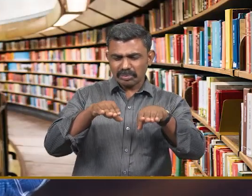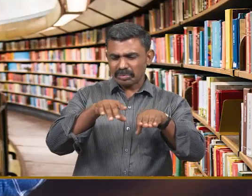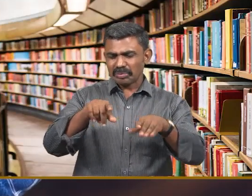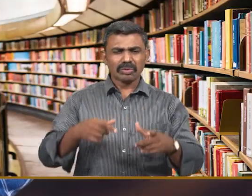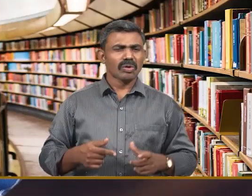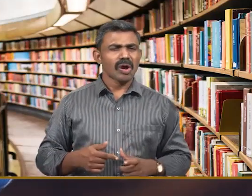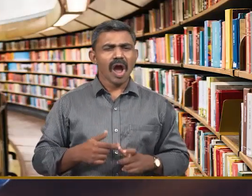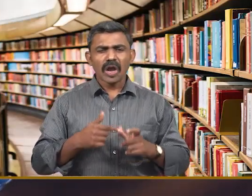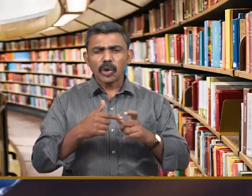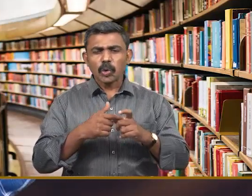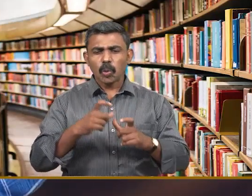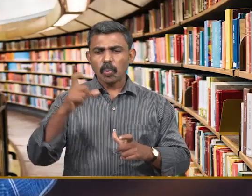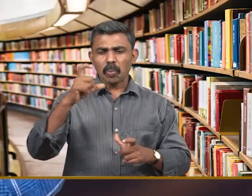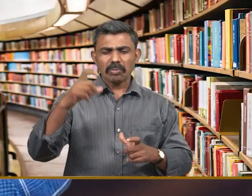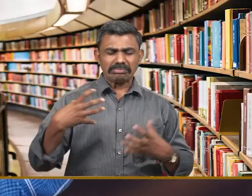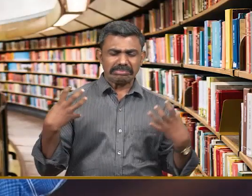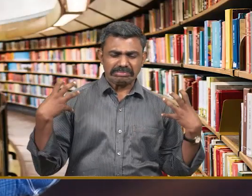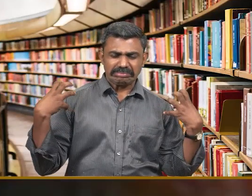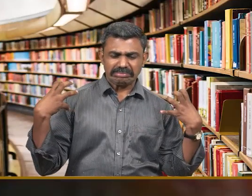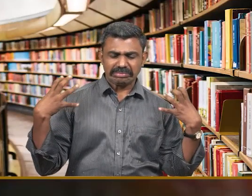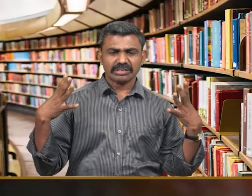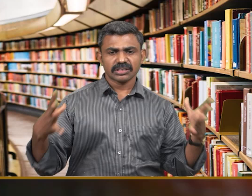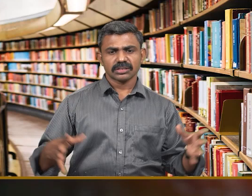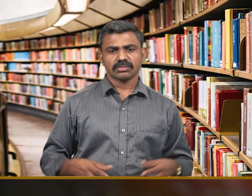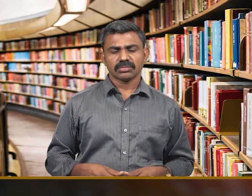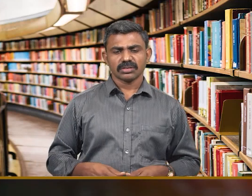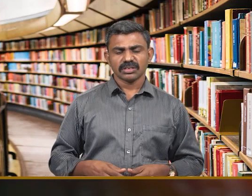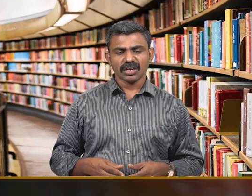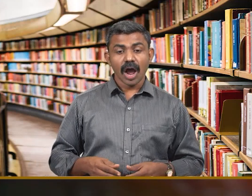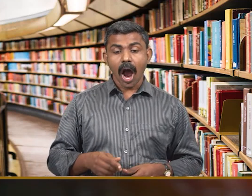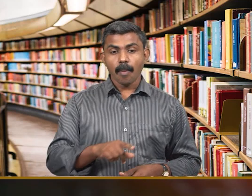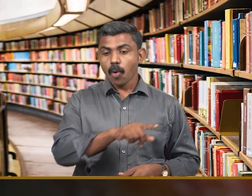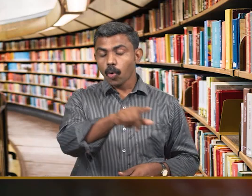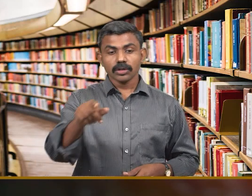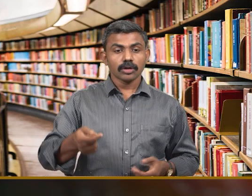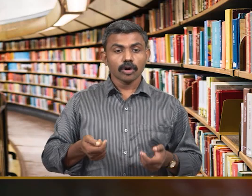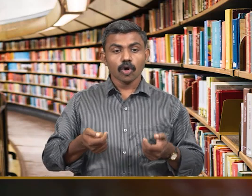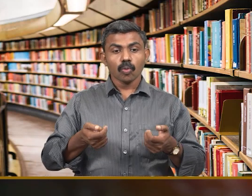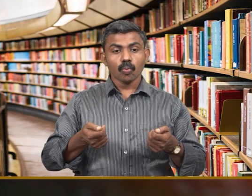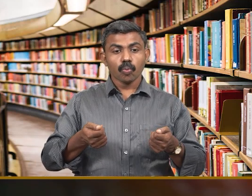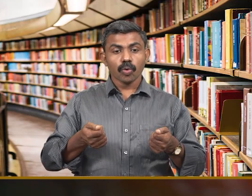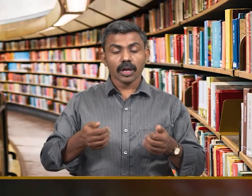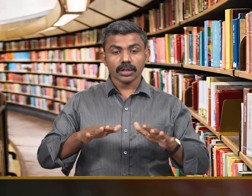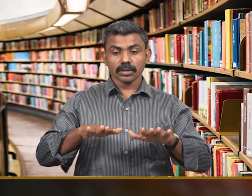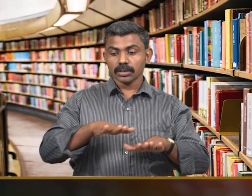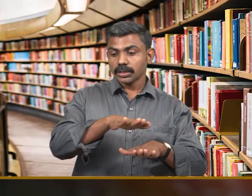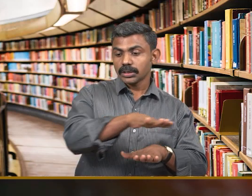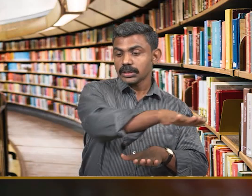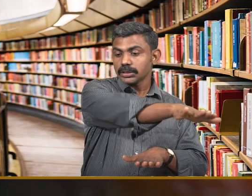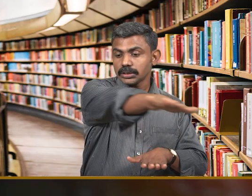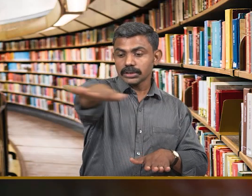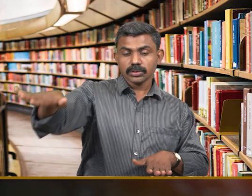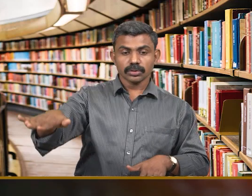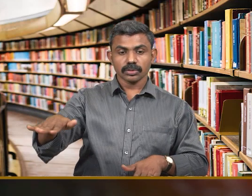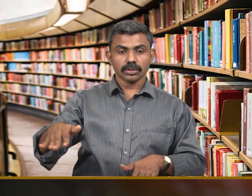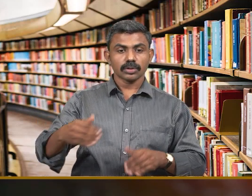நாடுகளும் அங்கே இருக்கக்கூடிய குறிப்பாக நேச நாடுகளும் என்ன பண்ணாங்கன்னா பொருளாதார தேசியவாதம் அப்படிங்கிற ஒரு அலையை அவங்க கொண்டு வர்றாங்க. அது